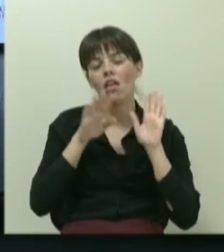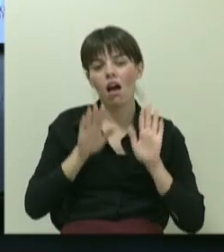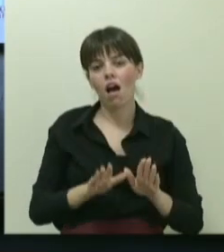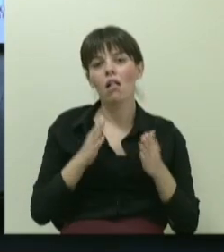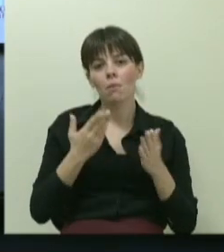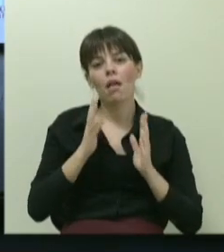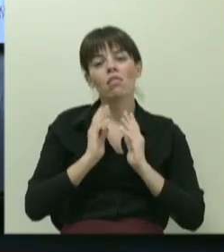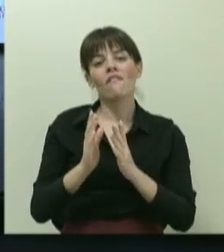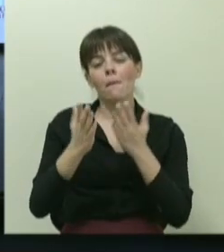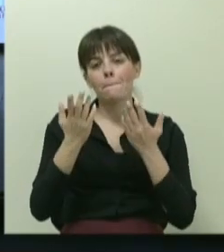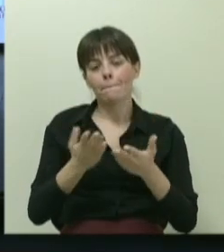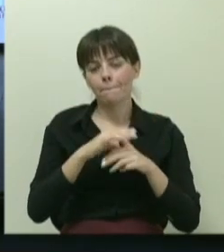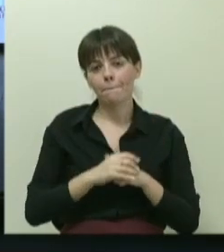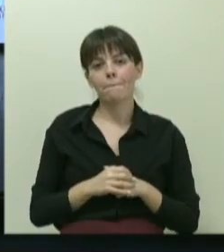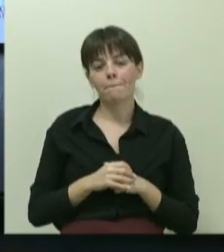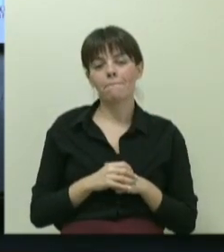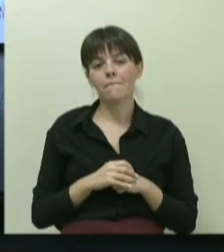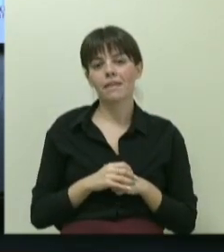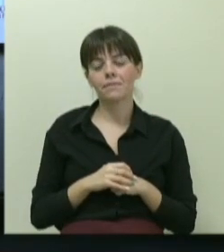kalmaya devam ediyoruz.